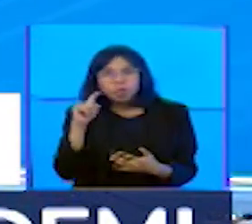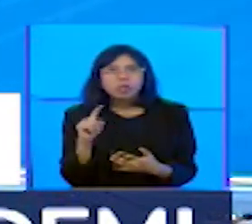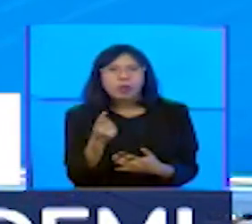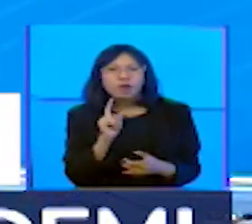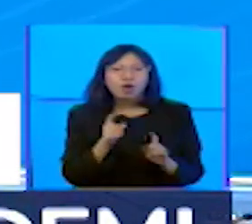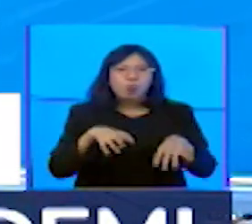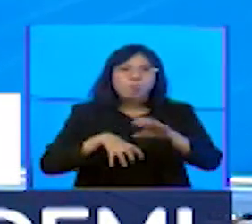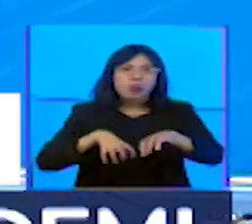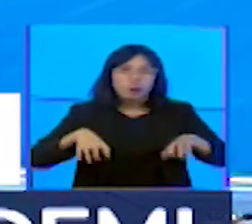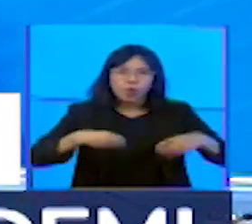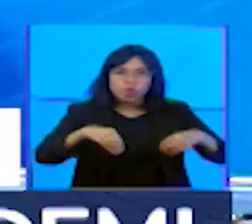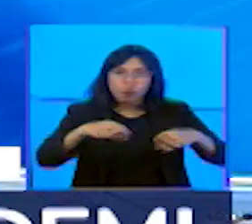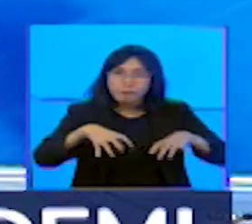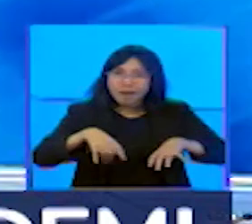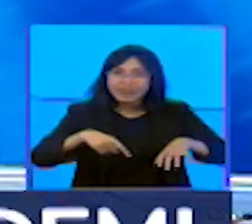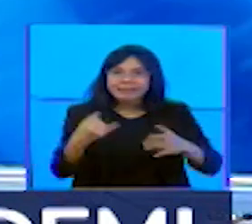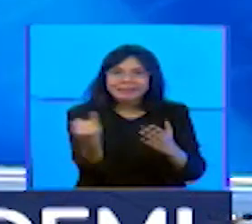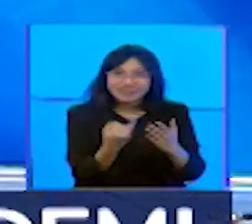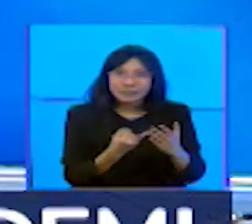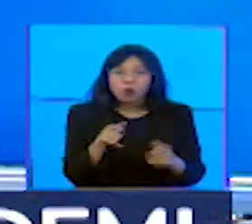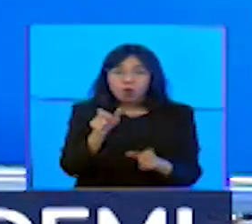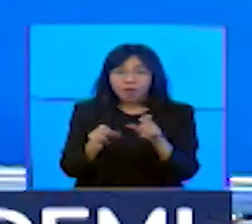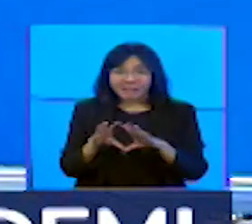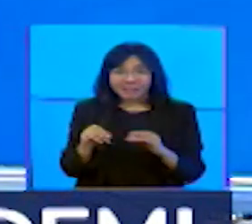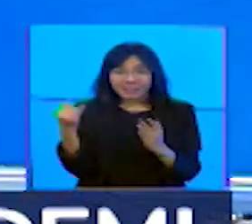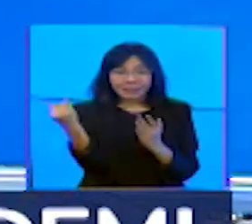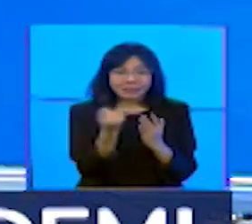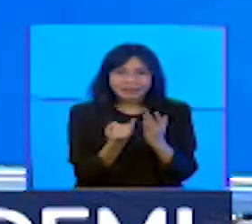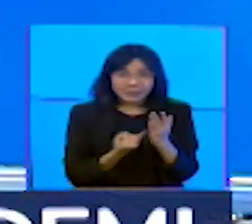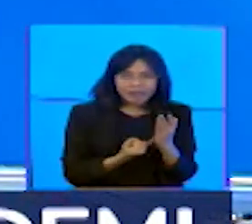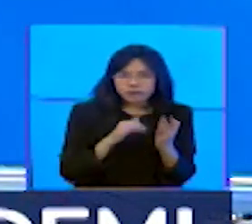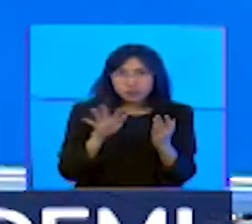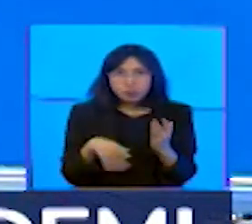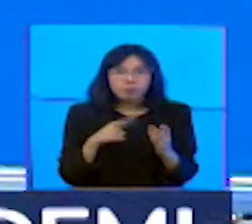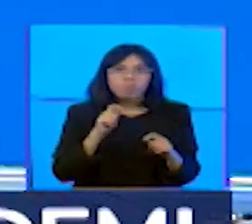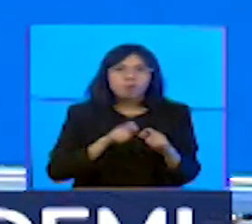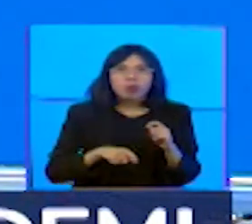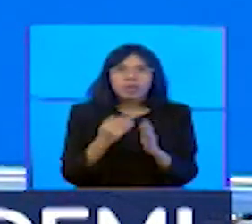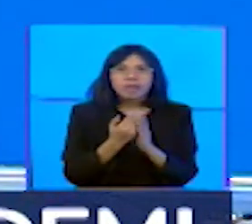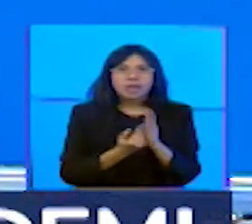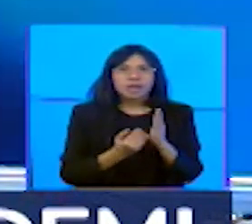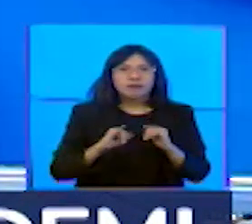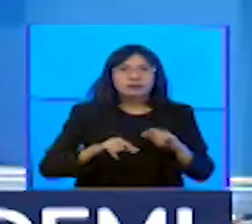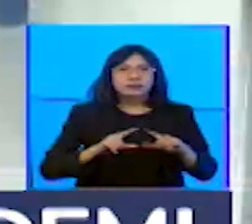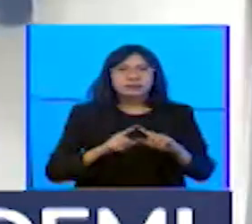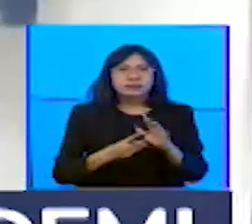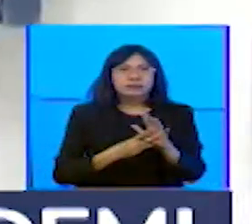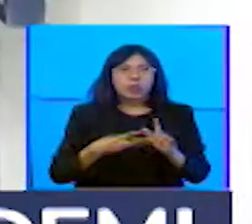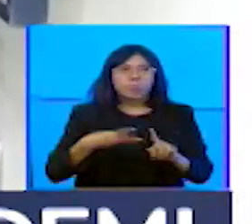produk karya seni. Di Jakarta, sejumlah pekerja seni menggelar jambore demi terus bisa bertahan.